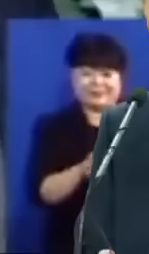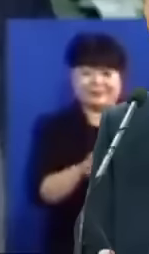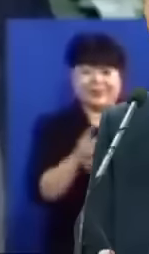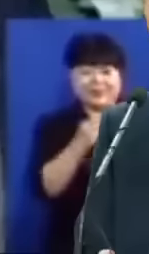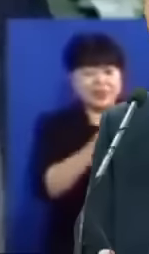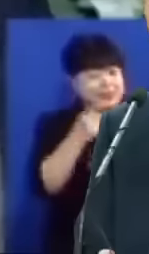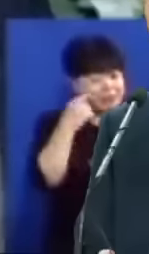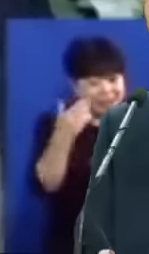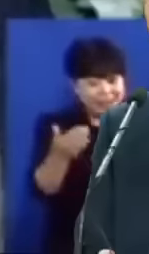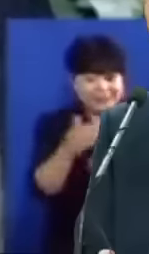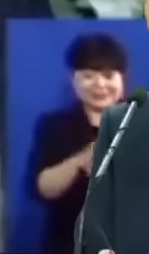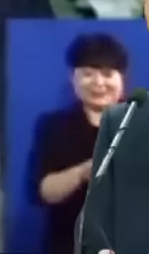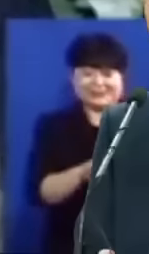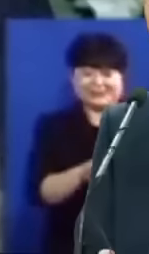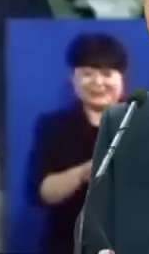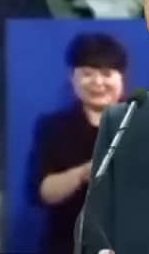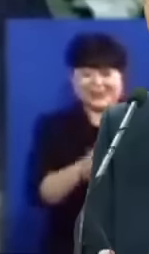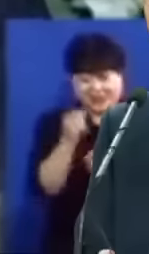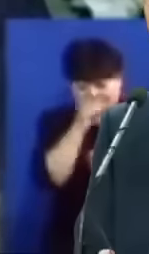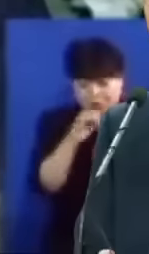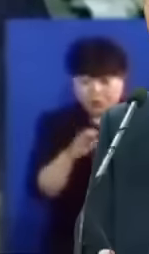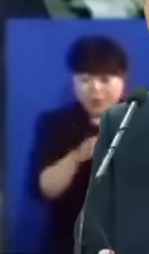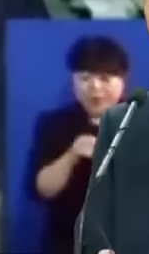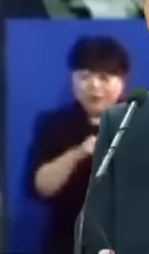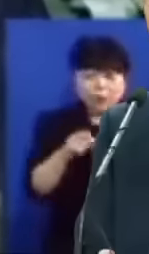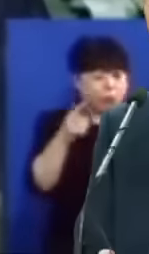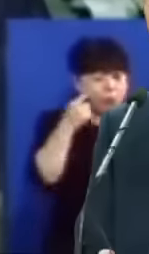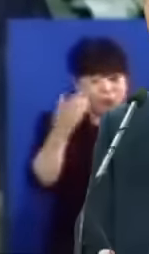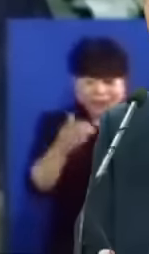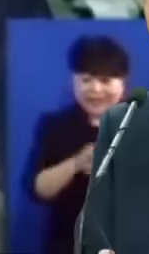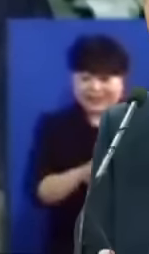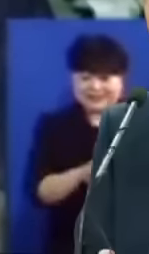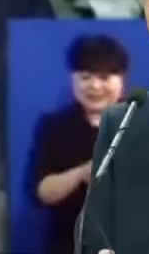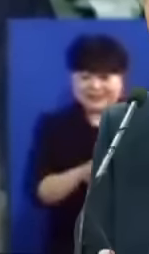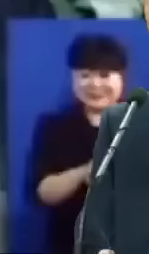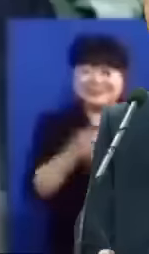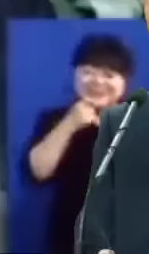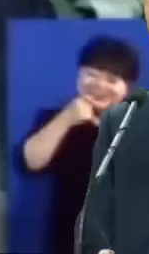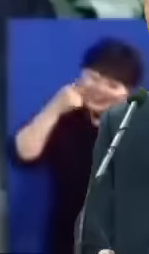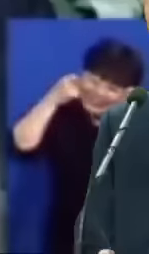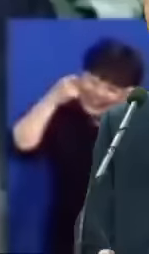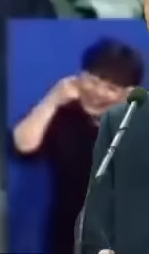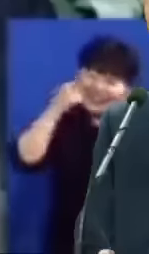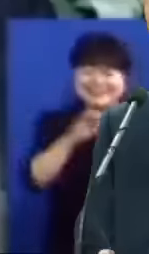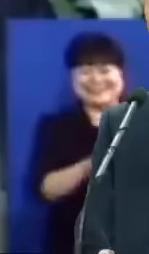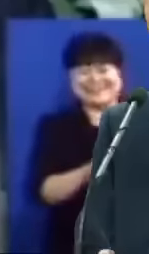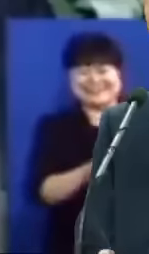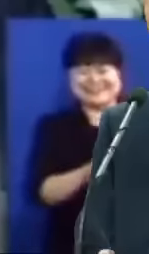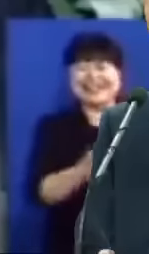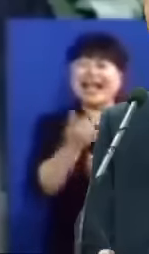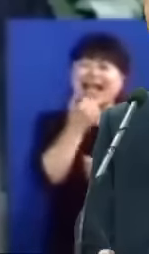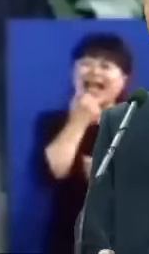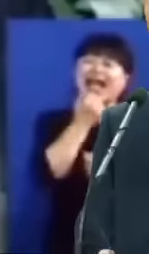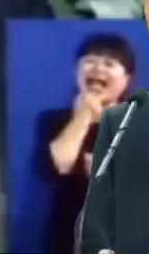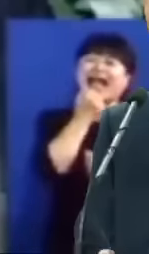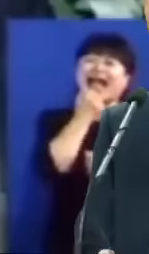어떻게 합니까? 여러분 좋으면 어떻게 해요? 웃지요?